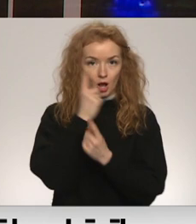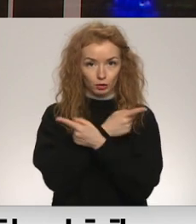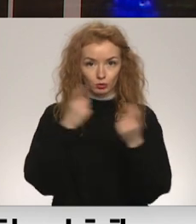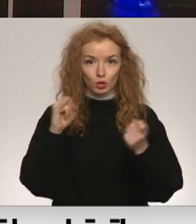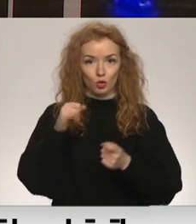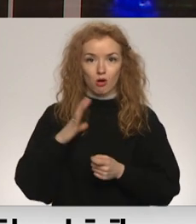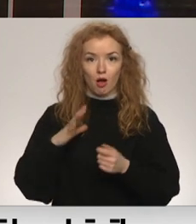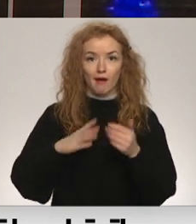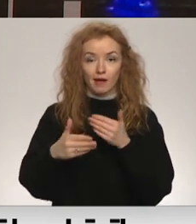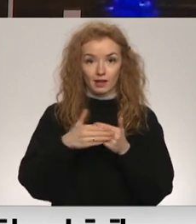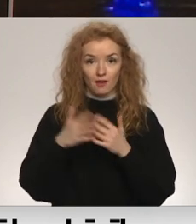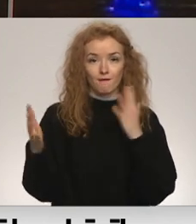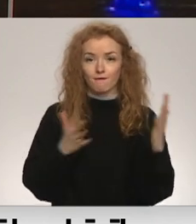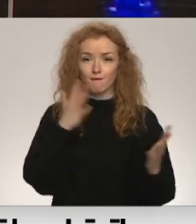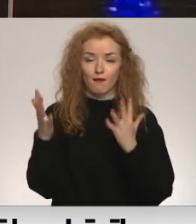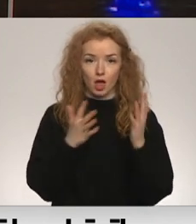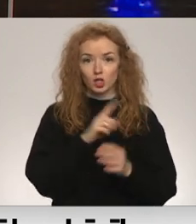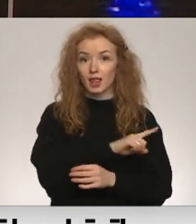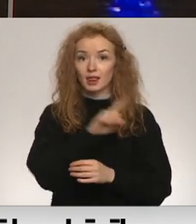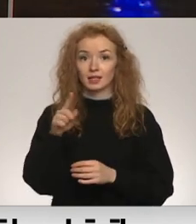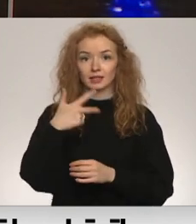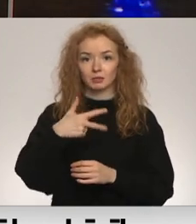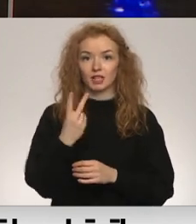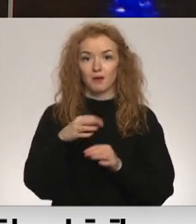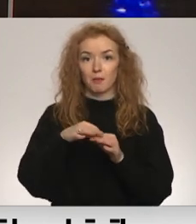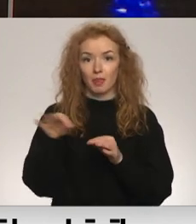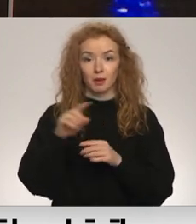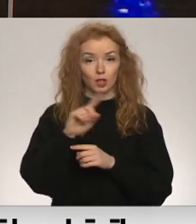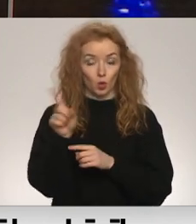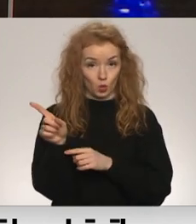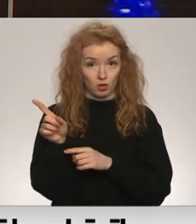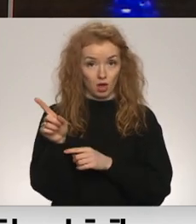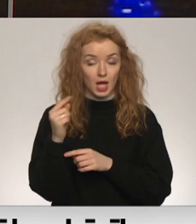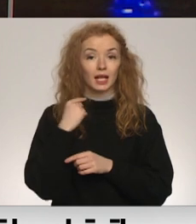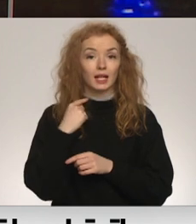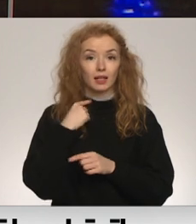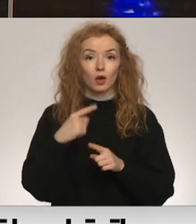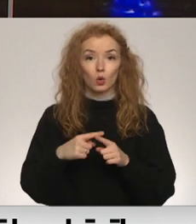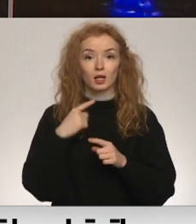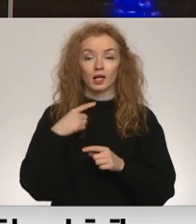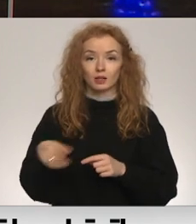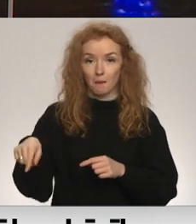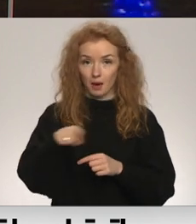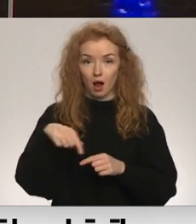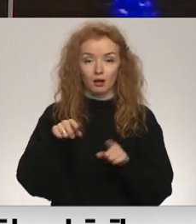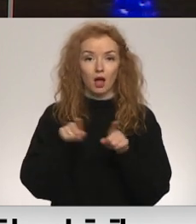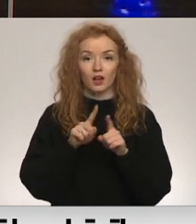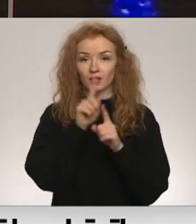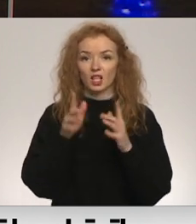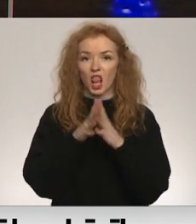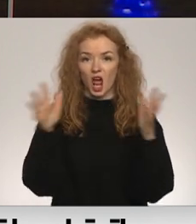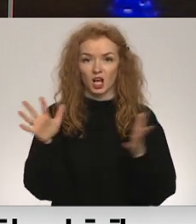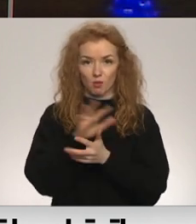tika gaidītas vēja brāzmas ar spēku pat līdz 32 metriem sekundē. Rīgā un Rīgas apkārtnē arī lielākie vētras